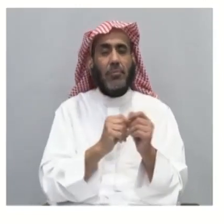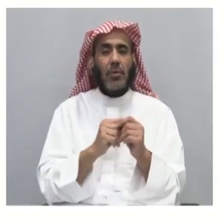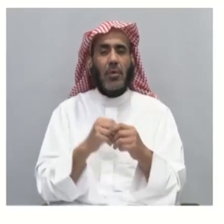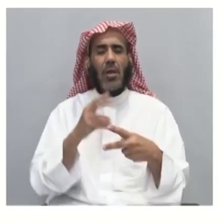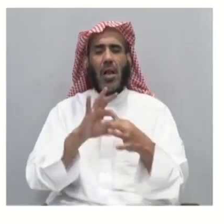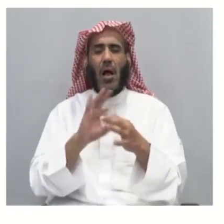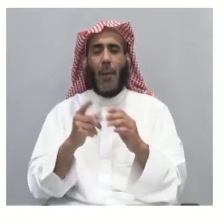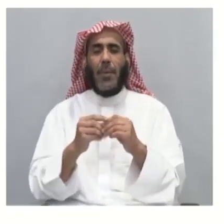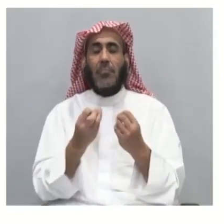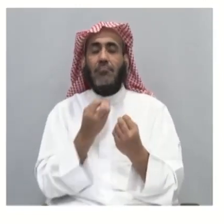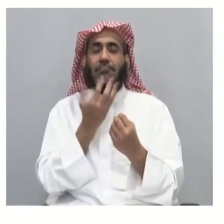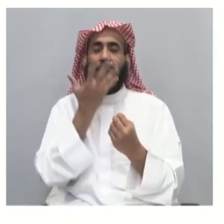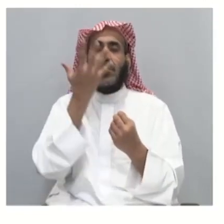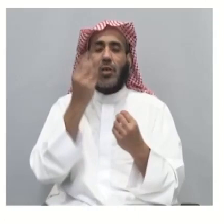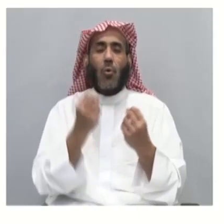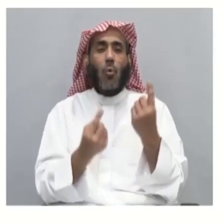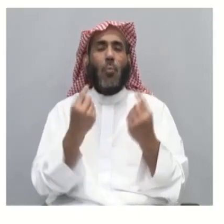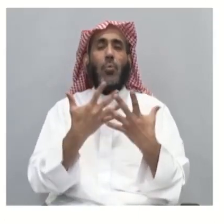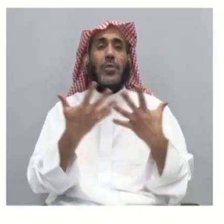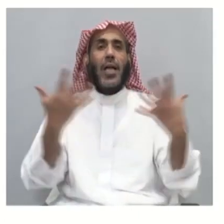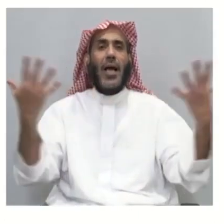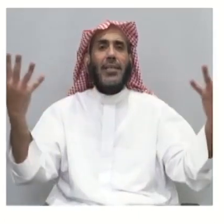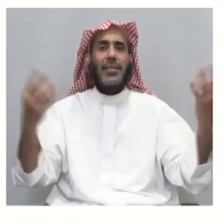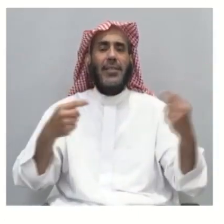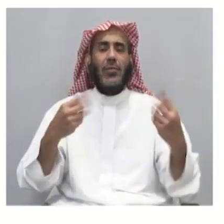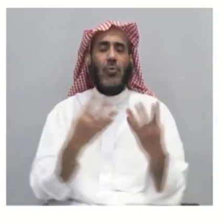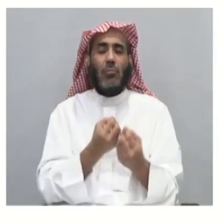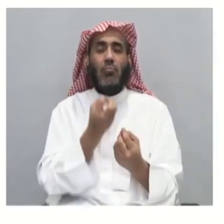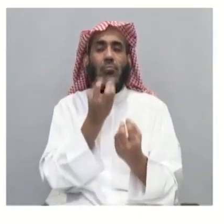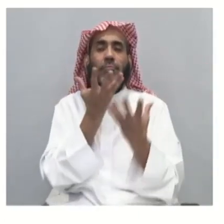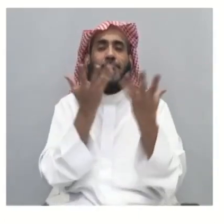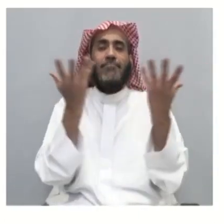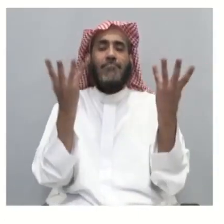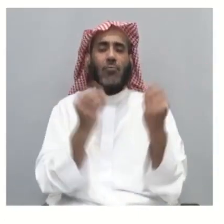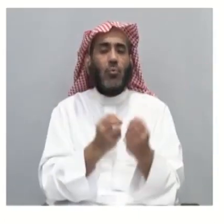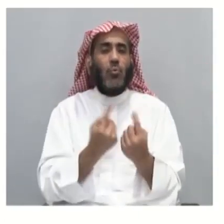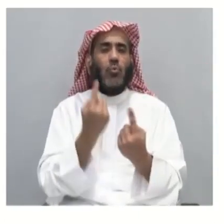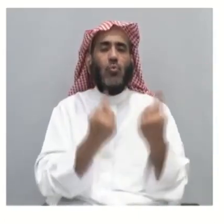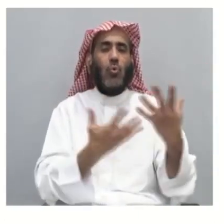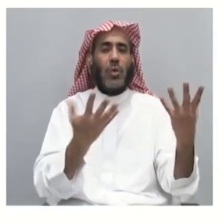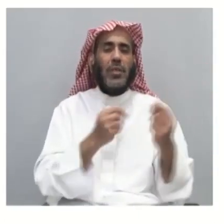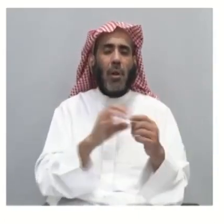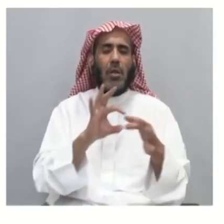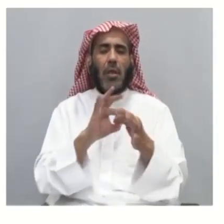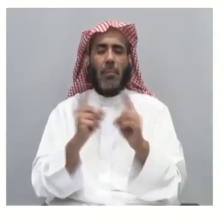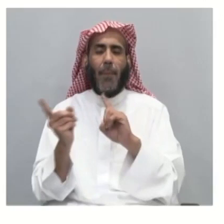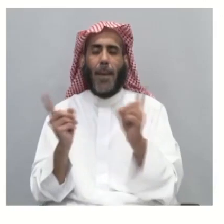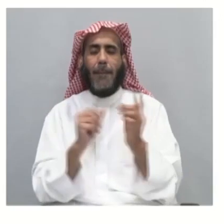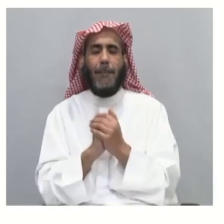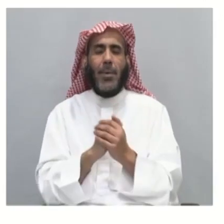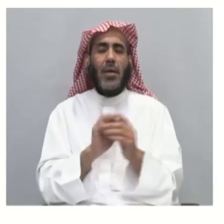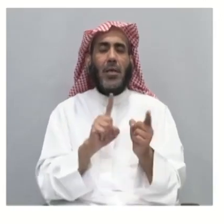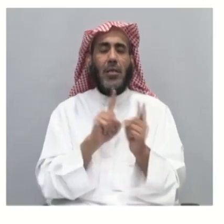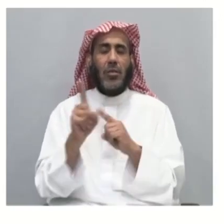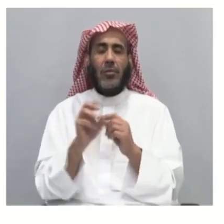العلاقه ما بين الزهور والبستان الجميل العلاقه ما بين الزهور والبستان الجميل وتعرف الترابط الذي بينهما